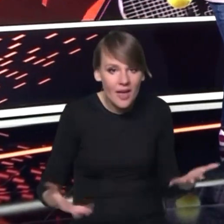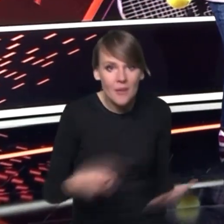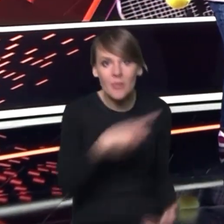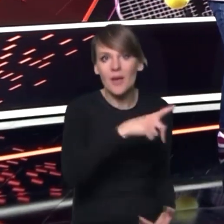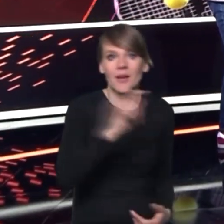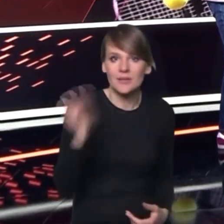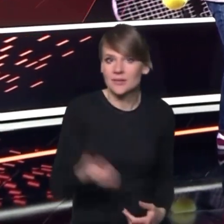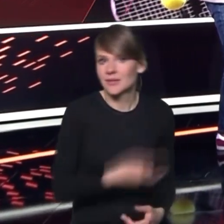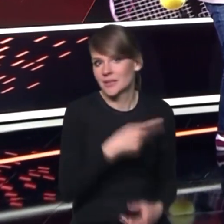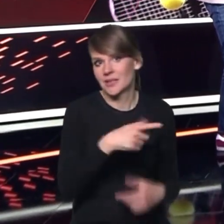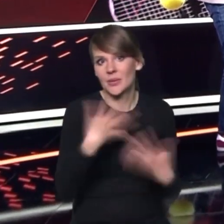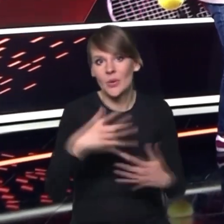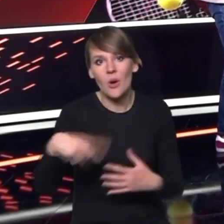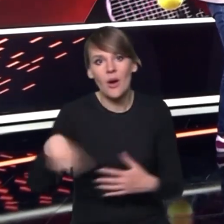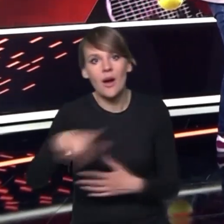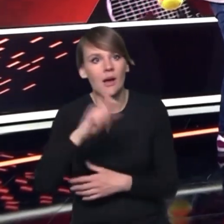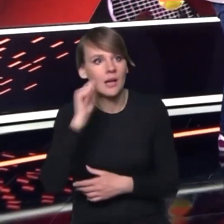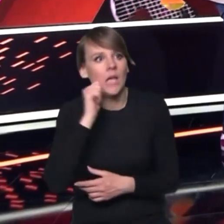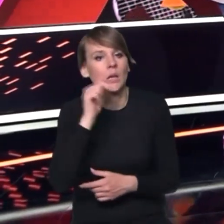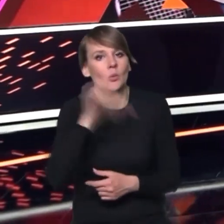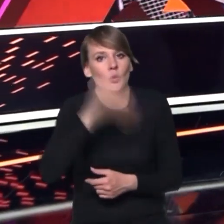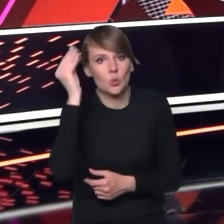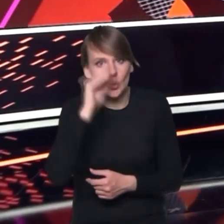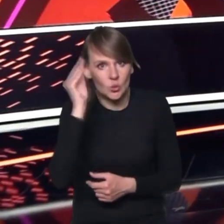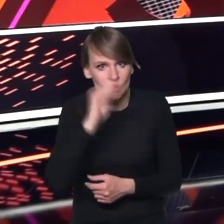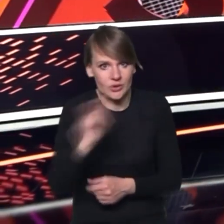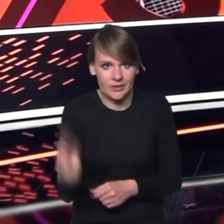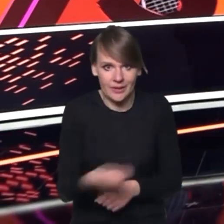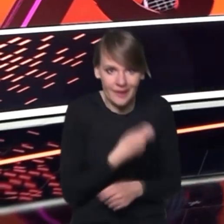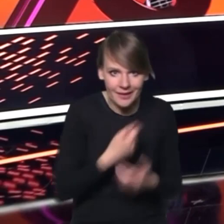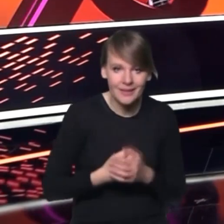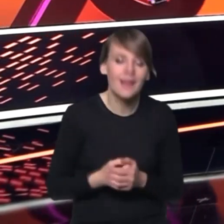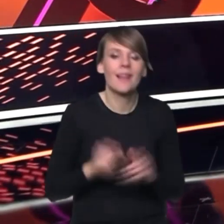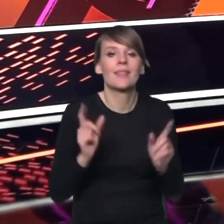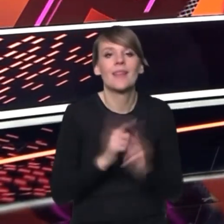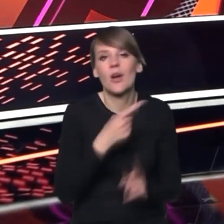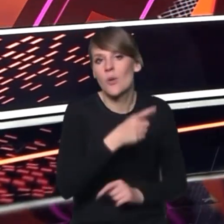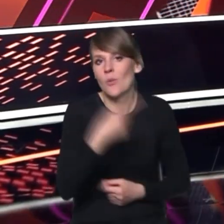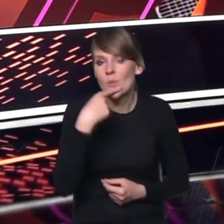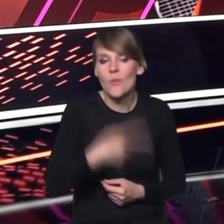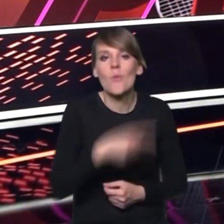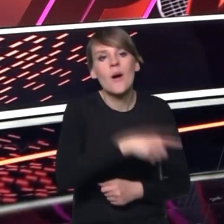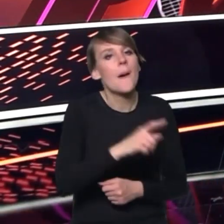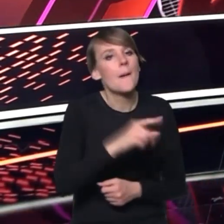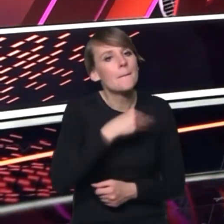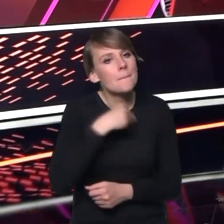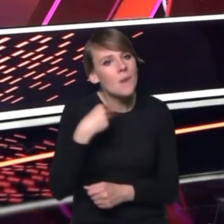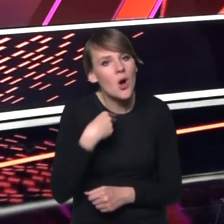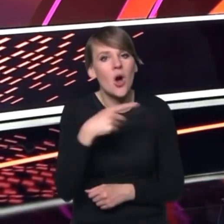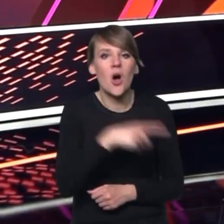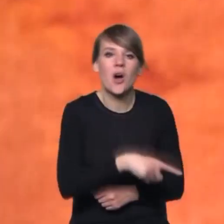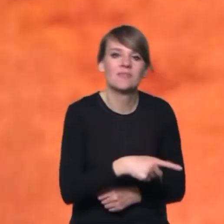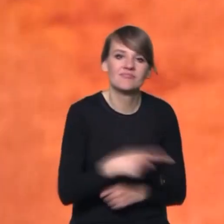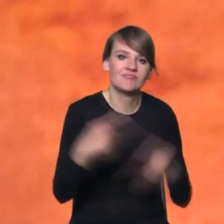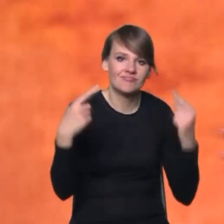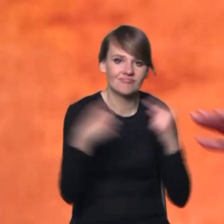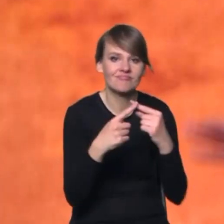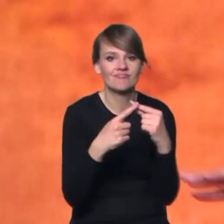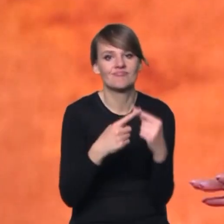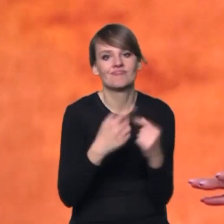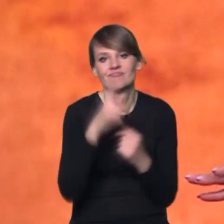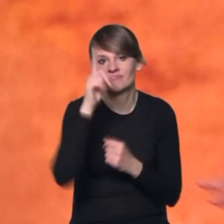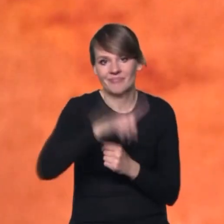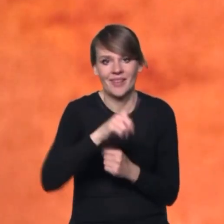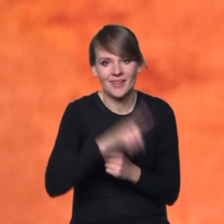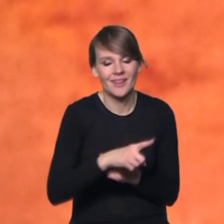gry swoim przeciwniczkom. A do tego jeszcze powiedzieć, że Polka aspiruje do koronacji i tak jak mówię, w